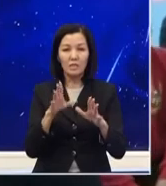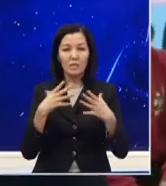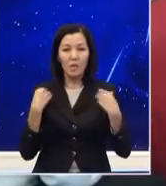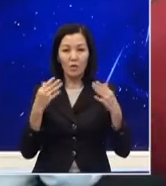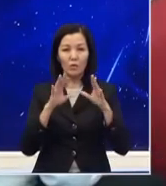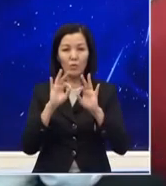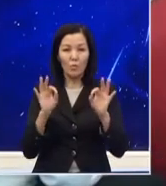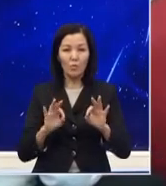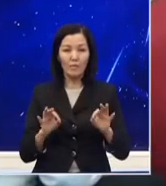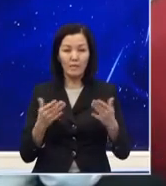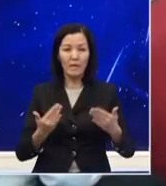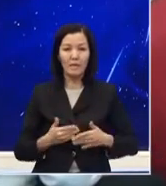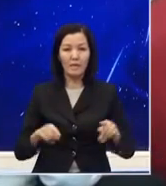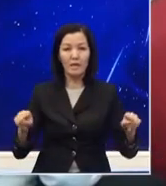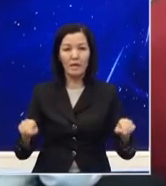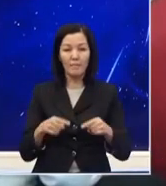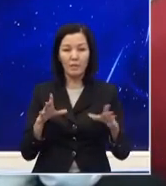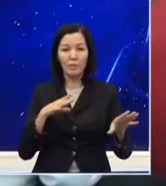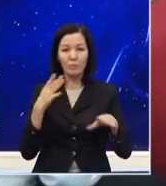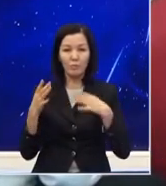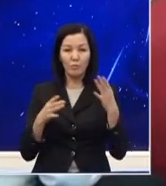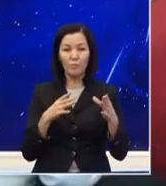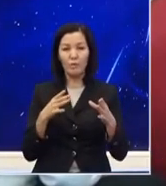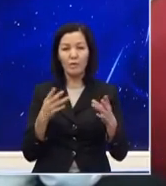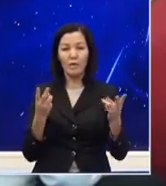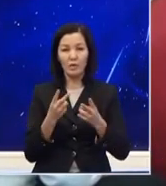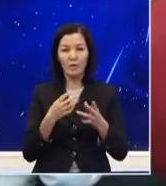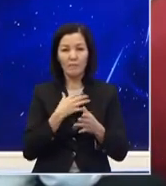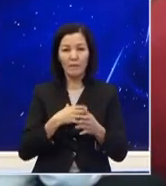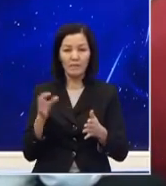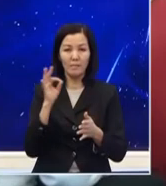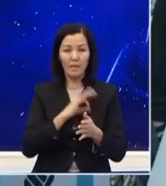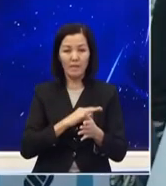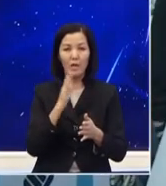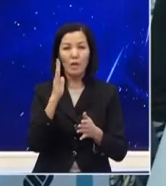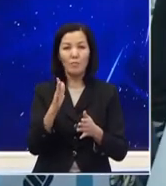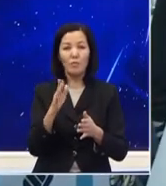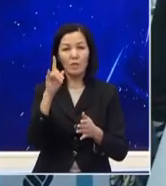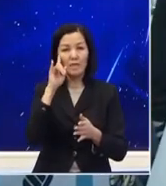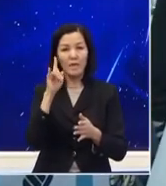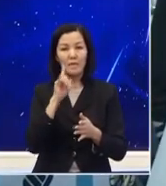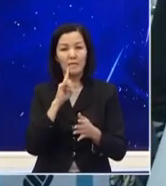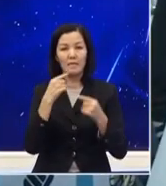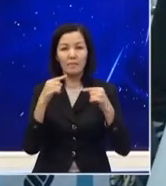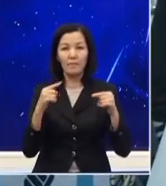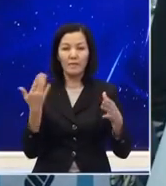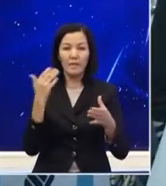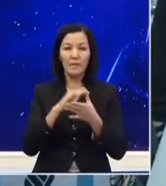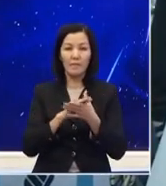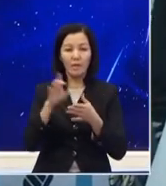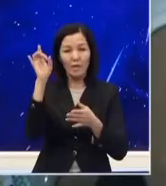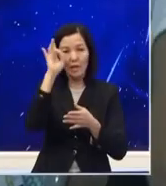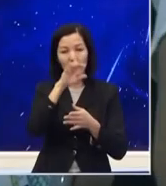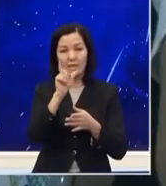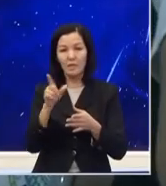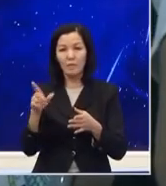айтуынша, мұндай іс-шаралар тәжірибелік тұрғыдан алғанда өте маңызды және пайдалы. Болашақта еліміздің өзге де танымал спортшыларының